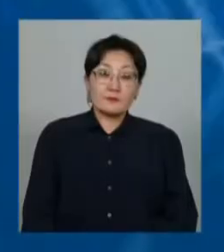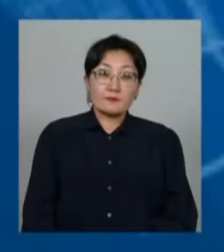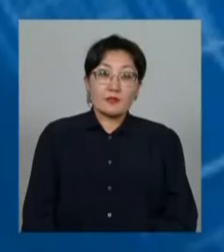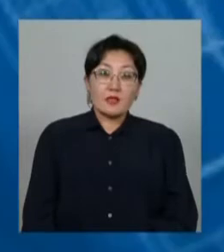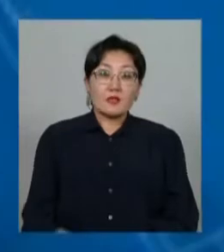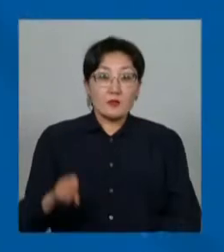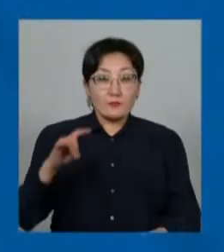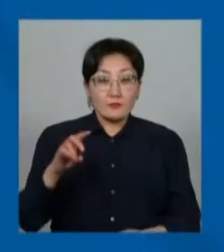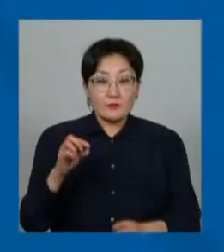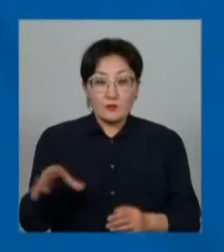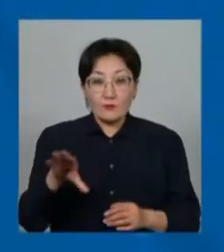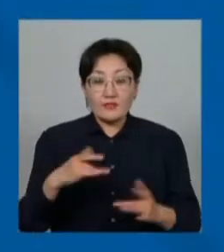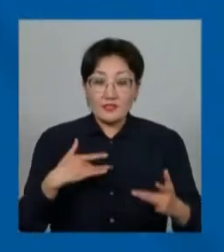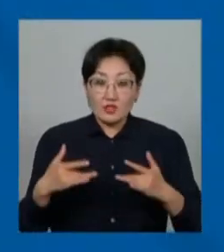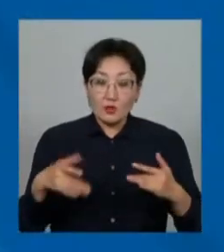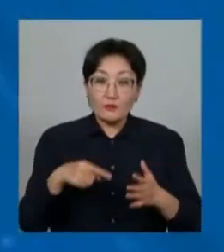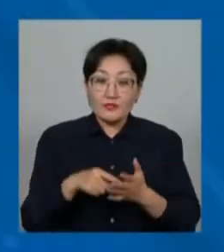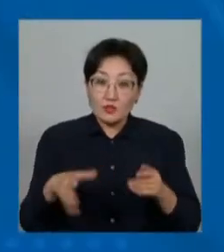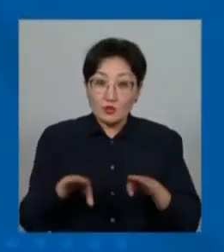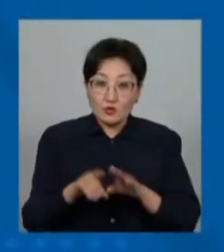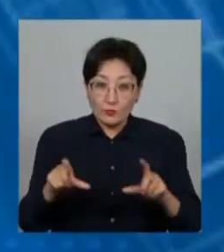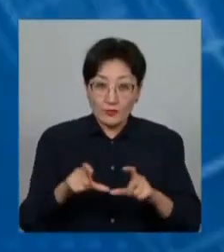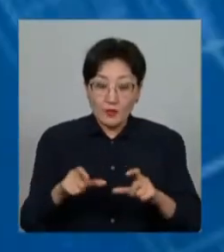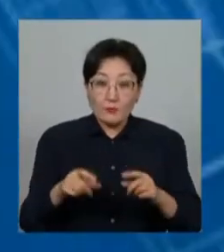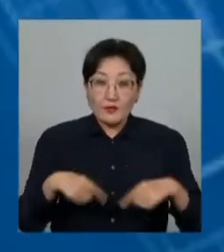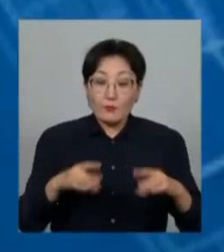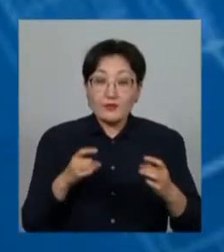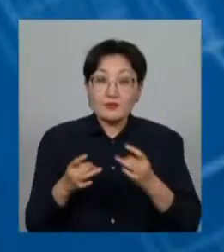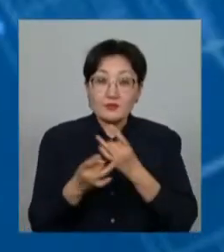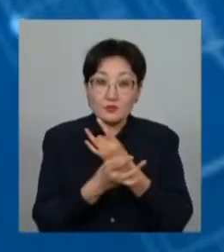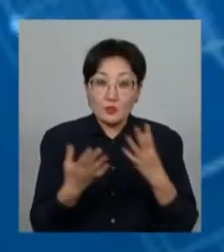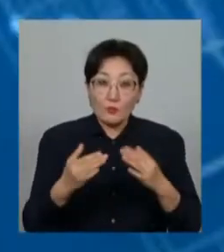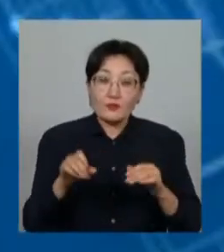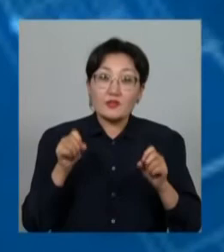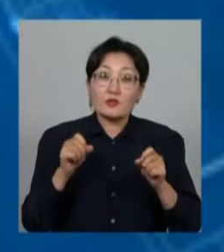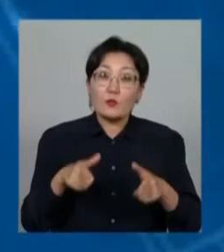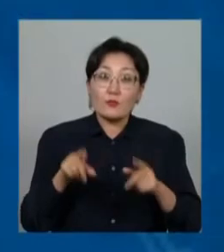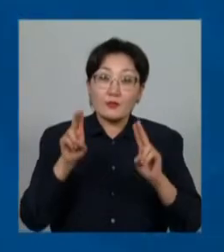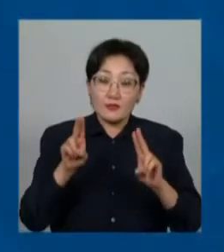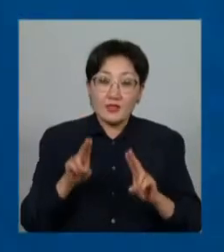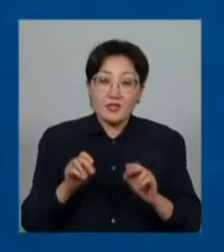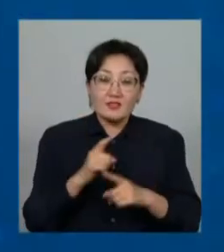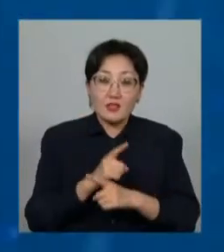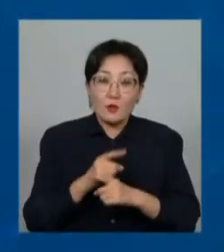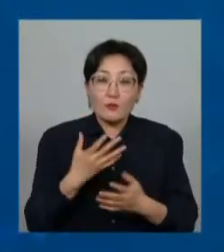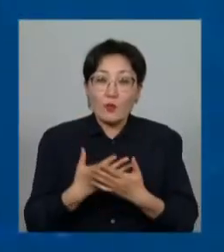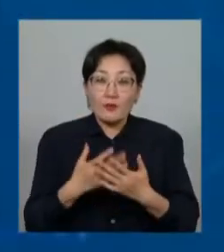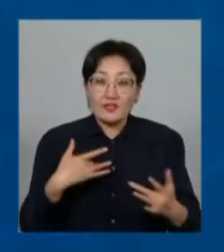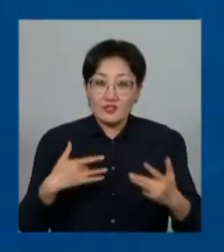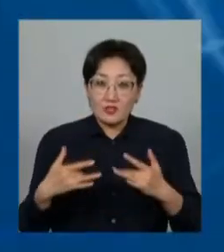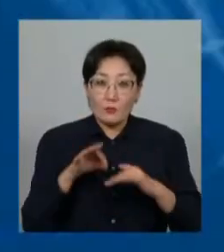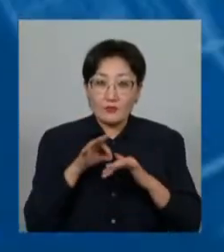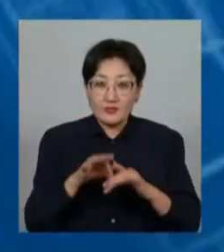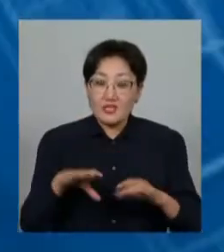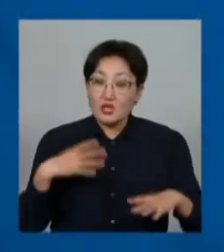С 13 марта все театры города закрылись на карантин. В объектах культуры, согласно правилам, запрещен не только показ спектаклей, но и